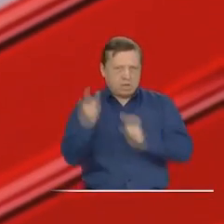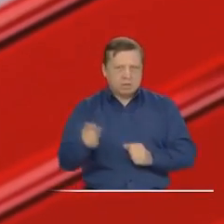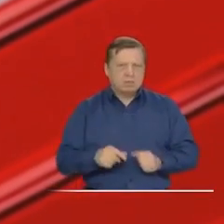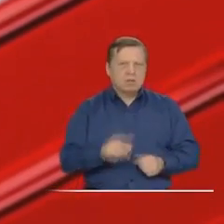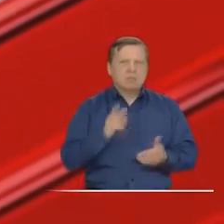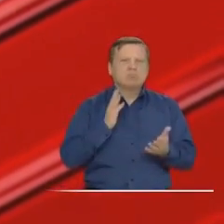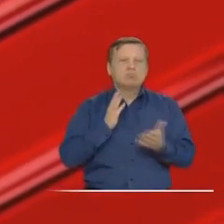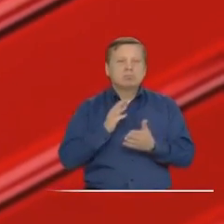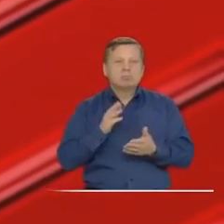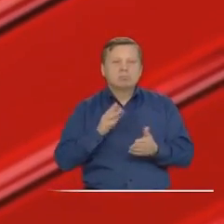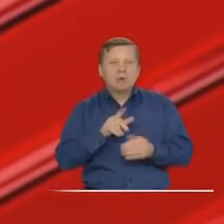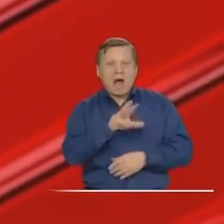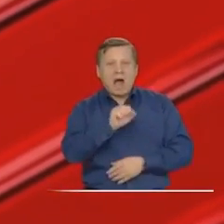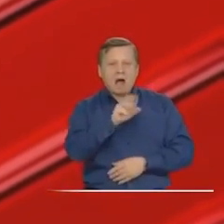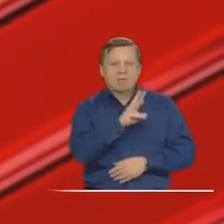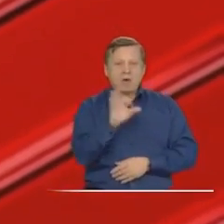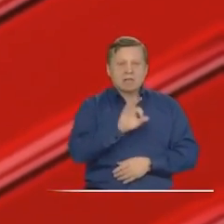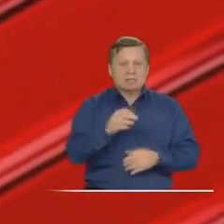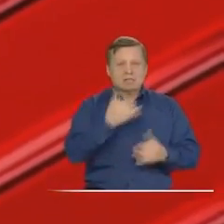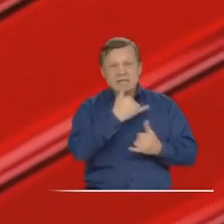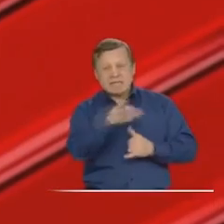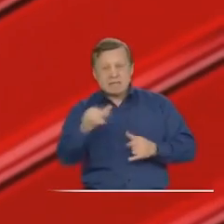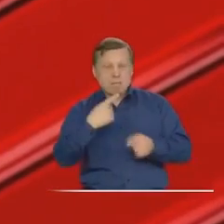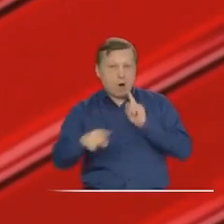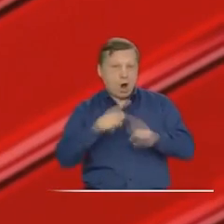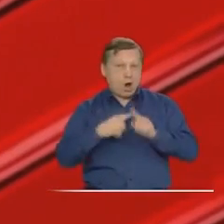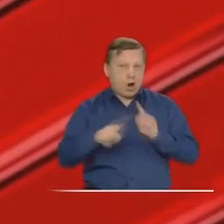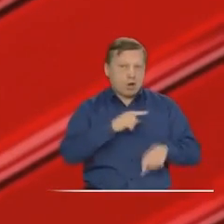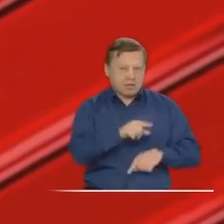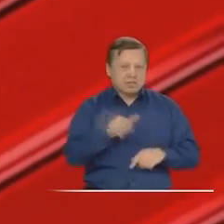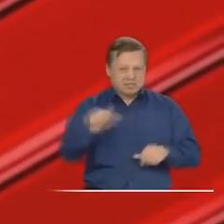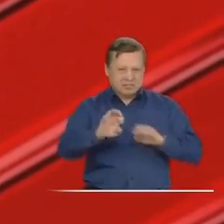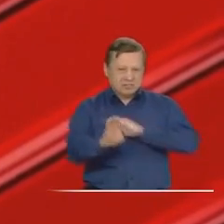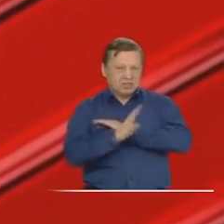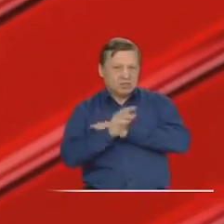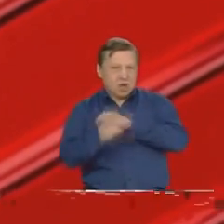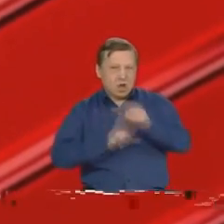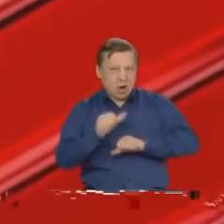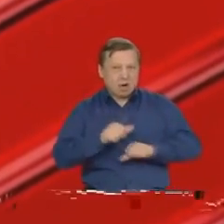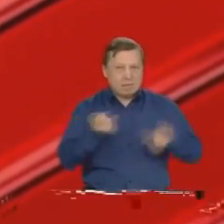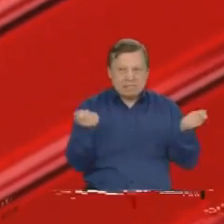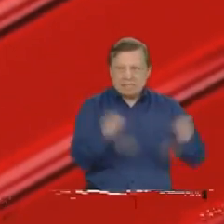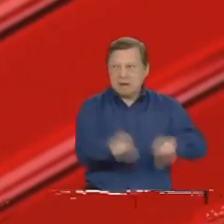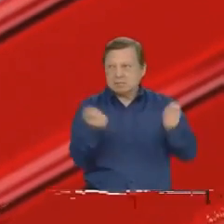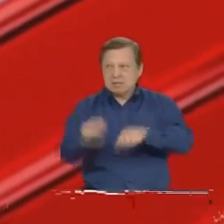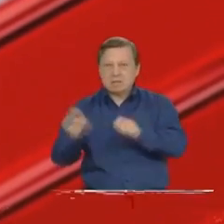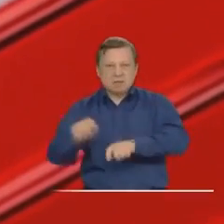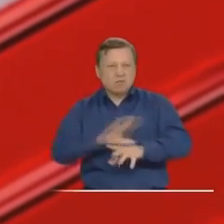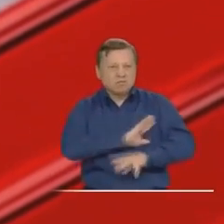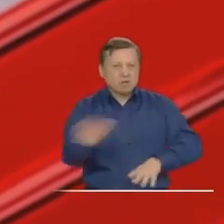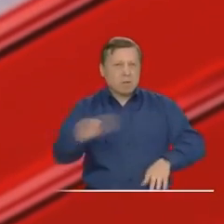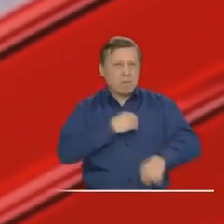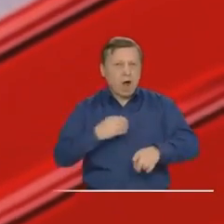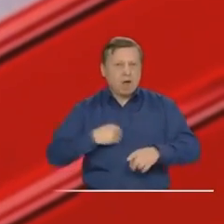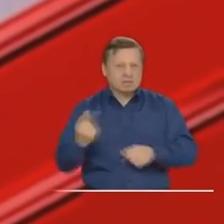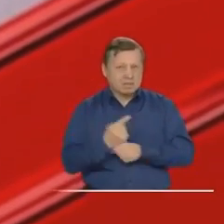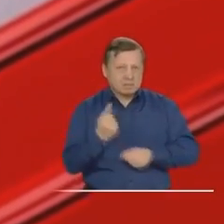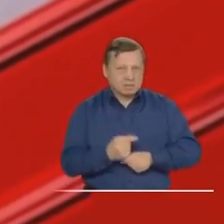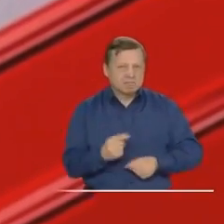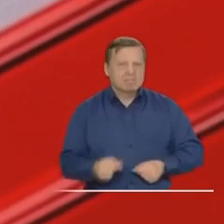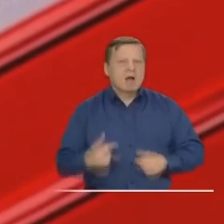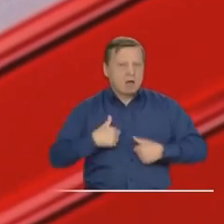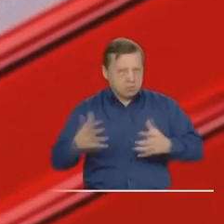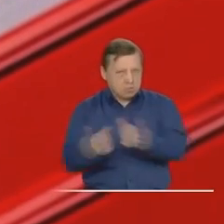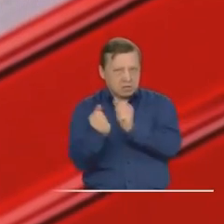w usa z innymi organizacjami politycznymi które w latach 90 i zamykamy wszystko co polskie przekazując to